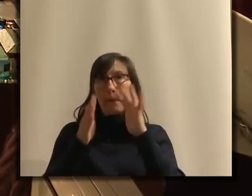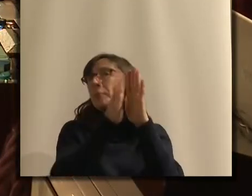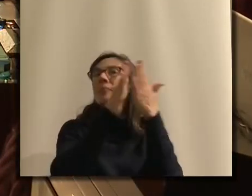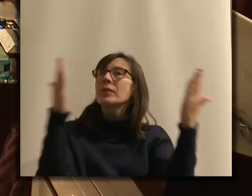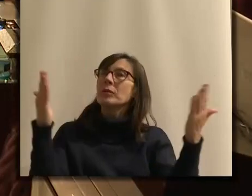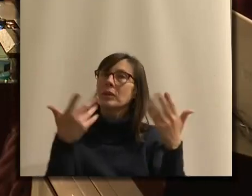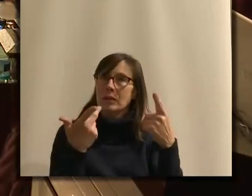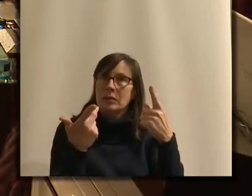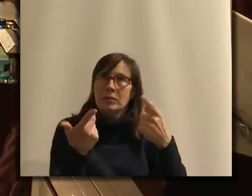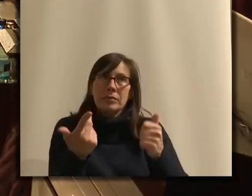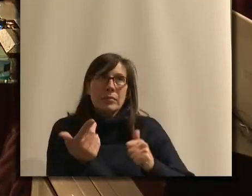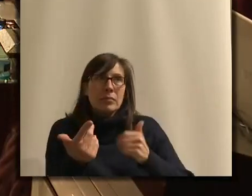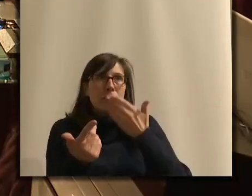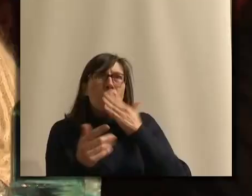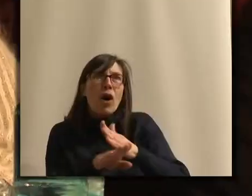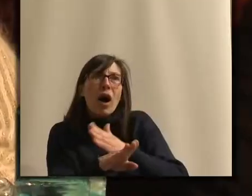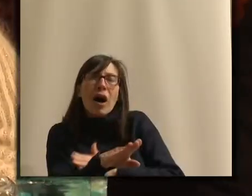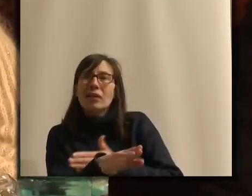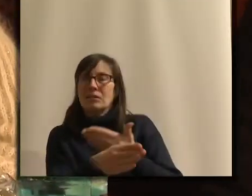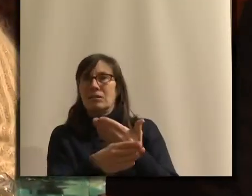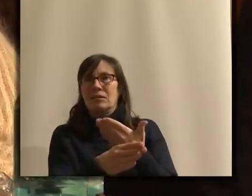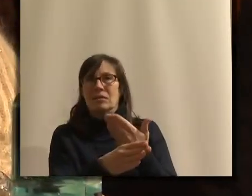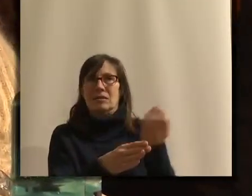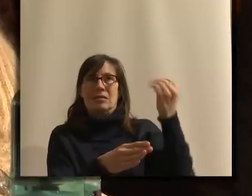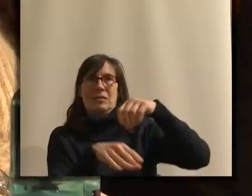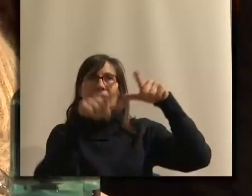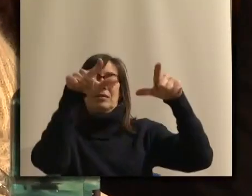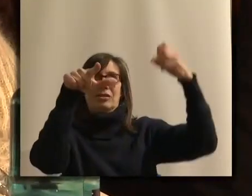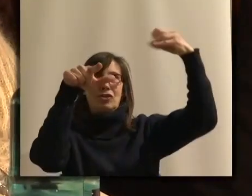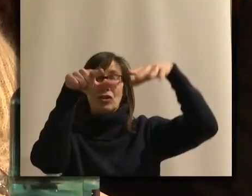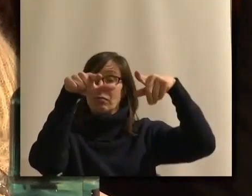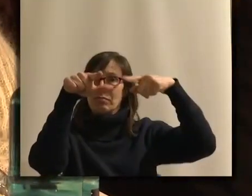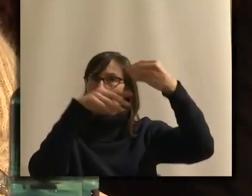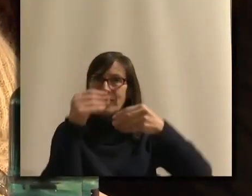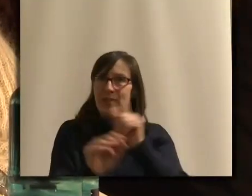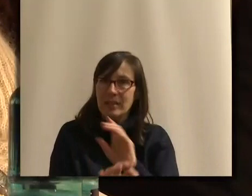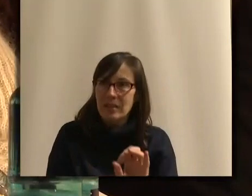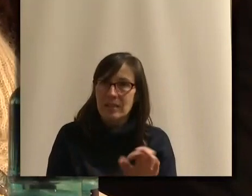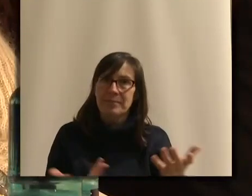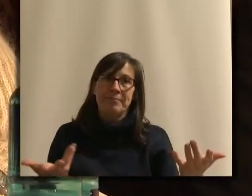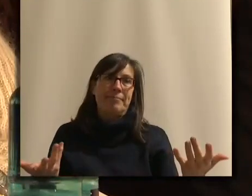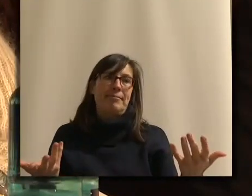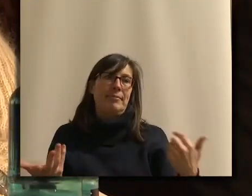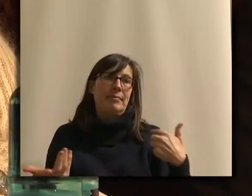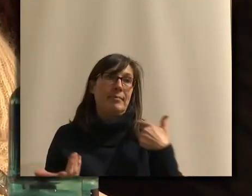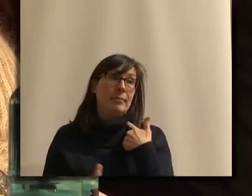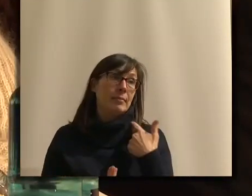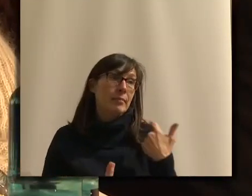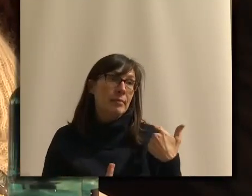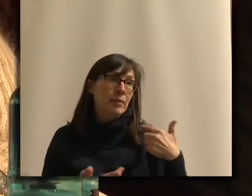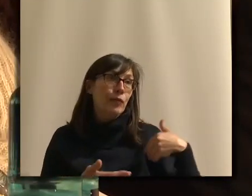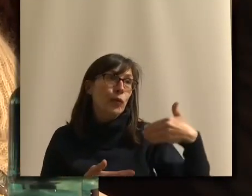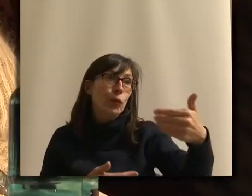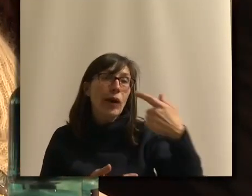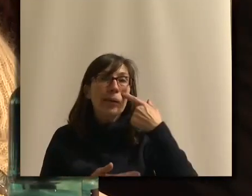en una oportunitat d'or, d'alguna manera, per poder-hi encabir aquestes plaques, i no ha estat així. Llavors, bueno, estem a l'espera de veure quina factura ens arriba